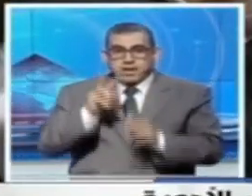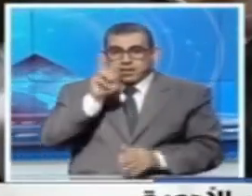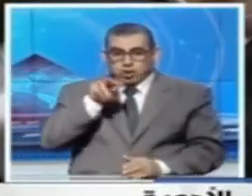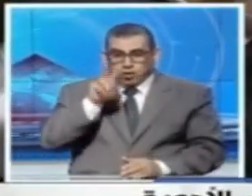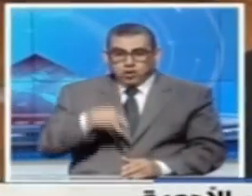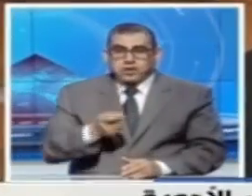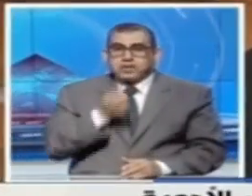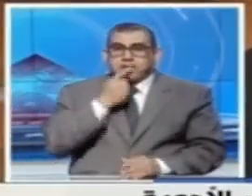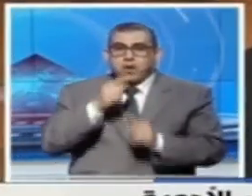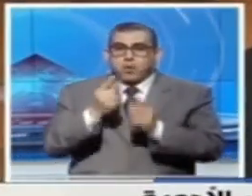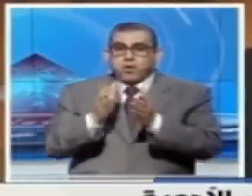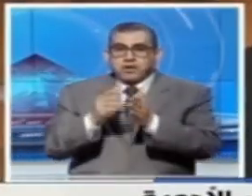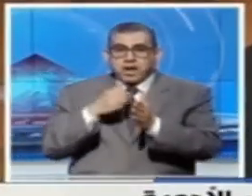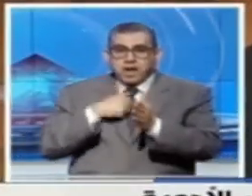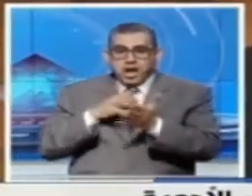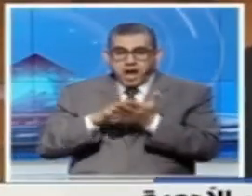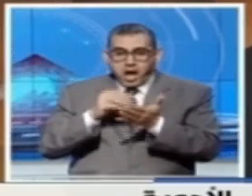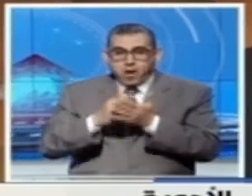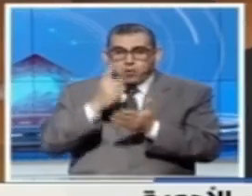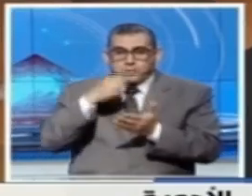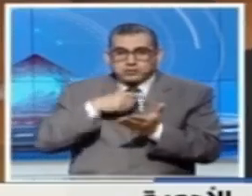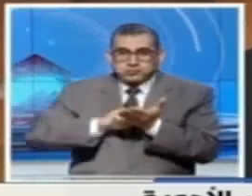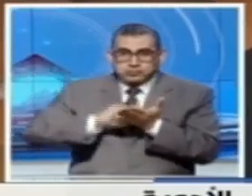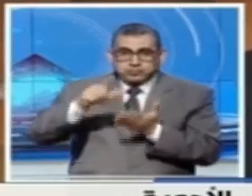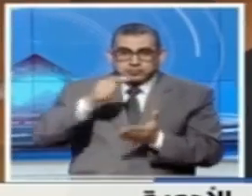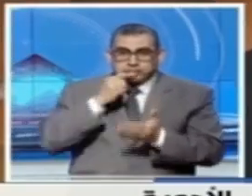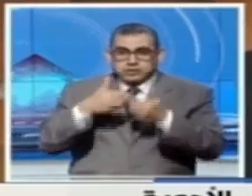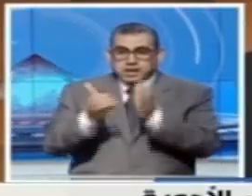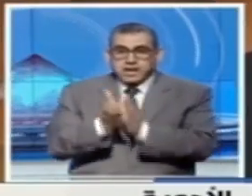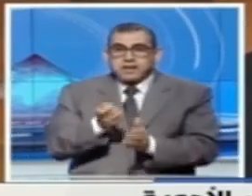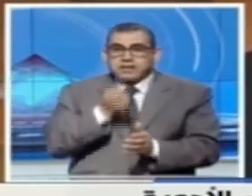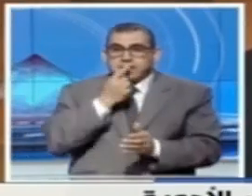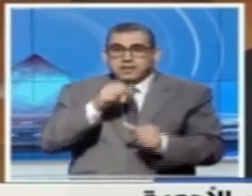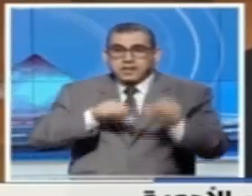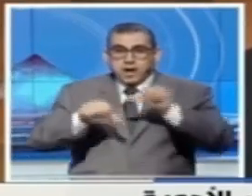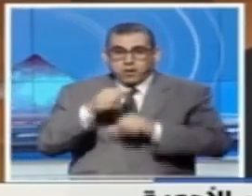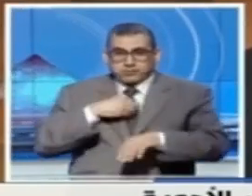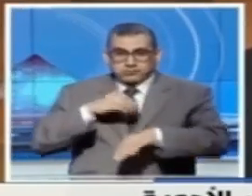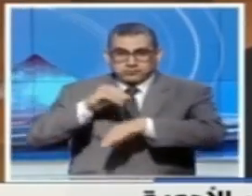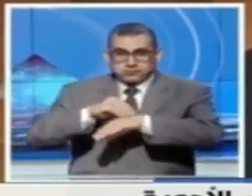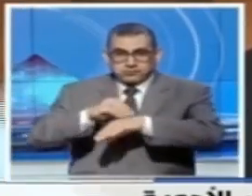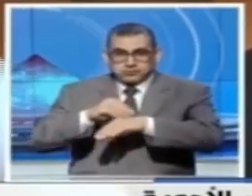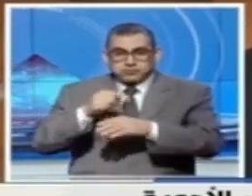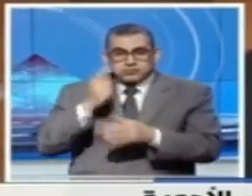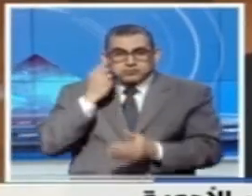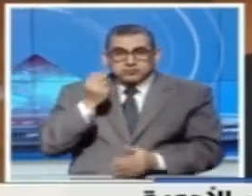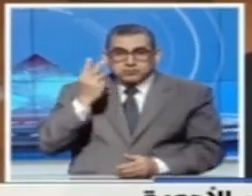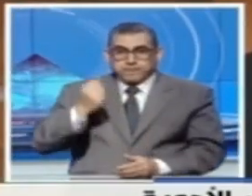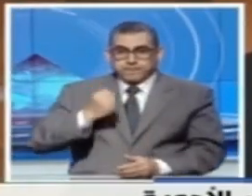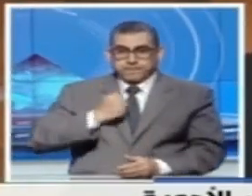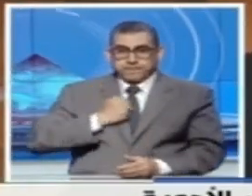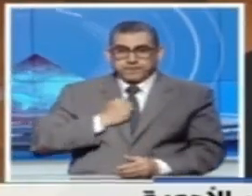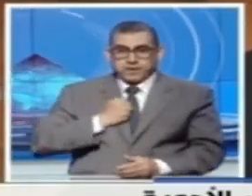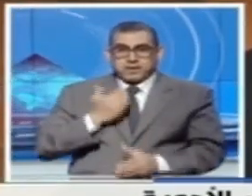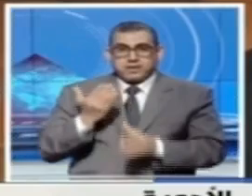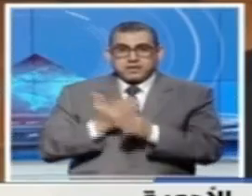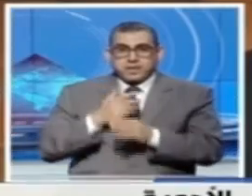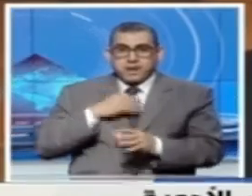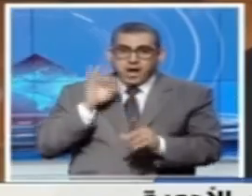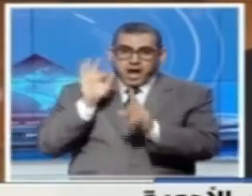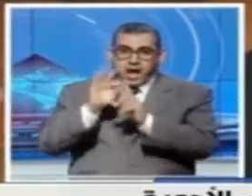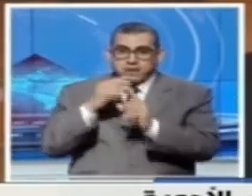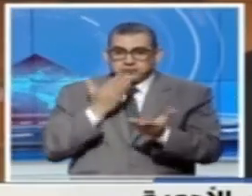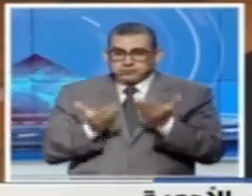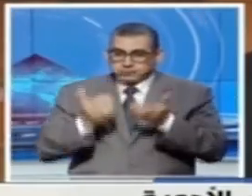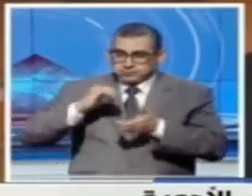ومستلزمات طبية. احنا اول ناس بعتنا لهيئة الدواء قلنا لها ادي مقترحاتنا علشان نظبط مع